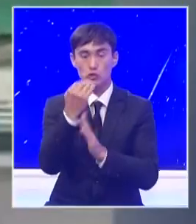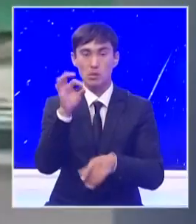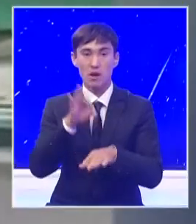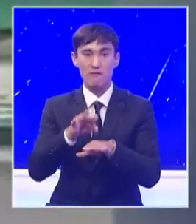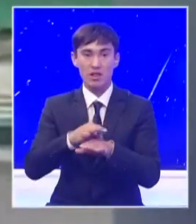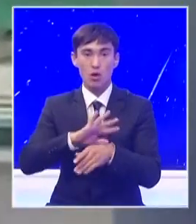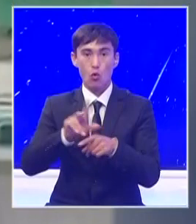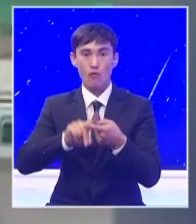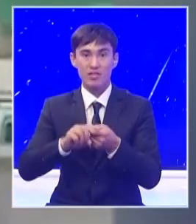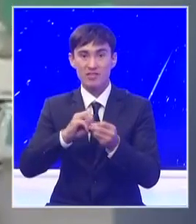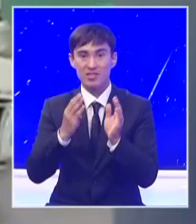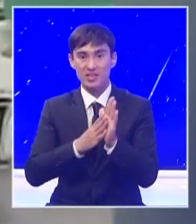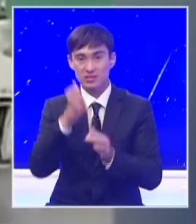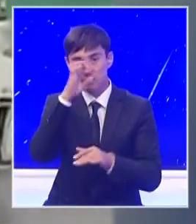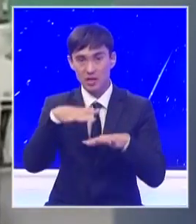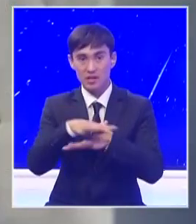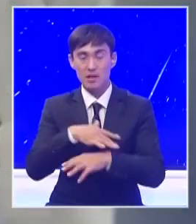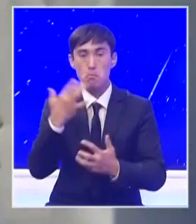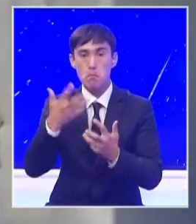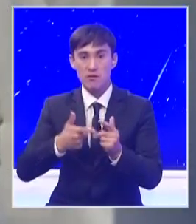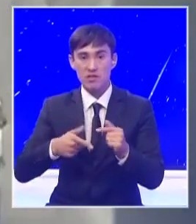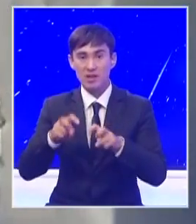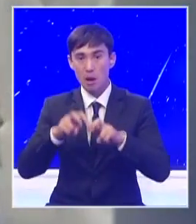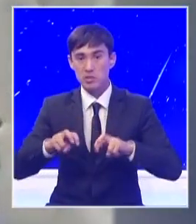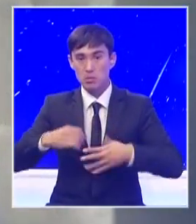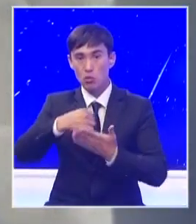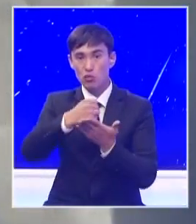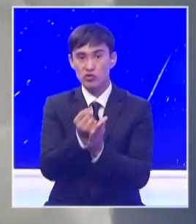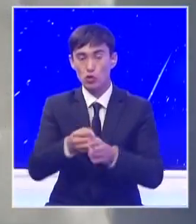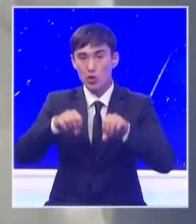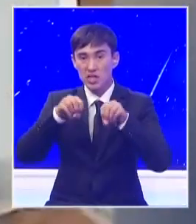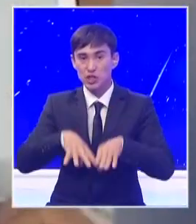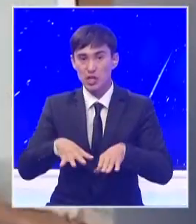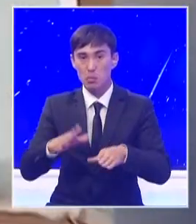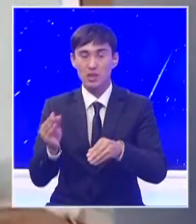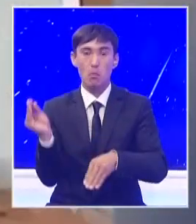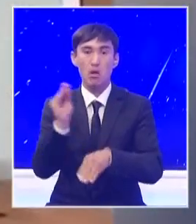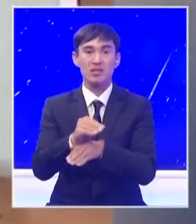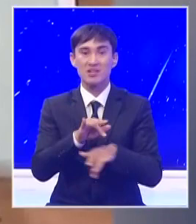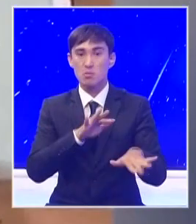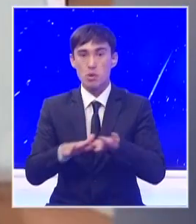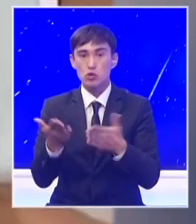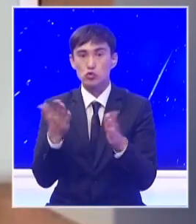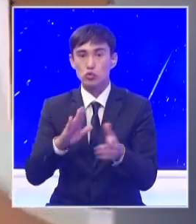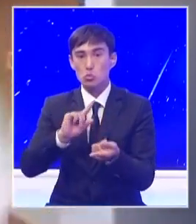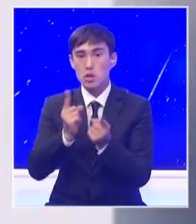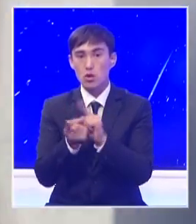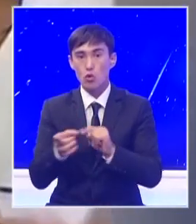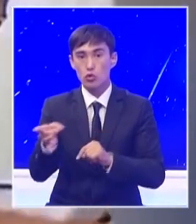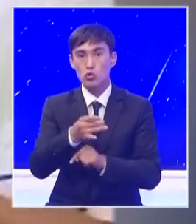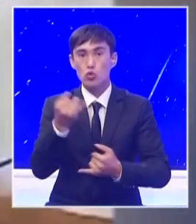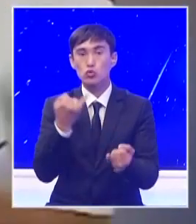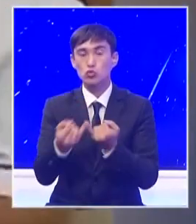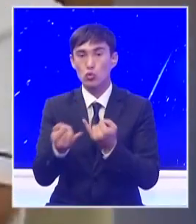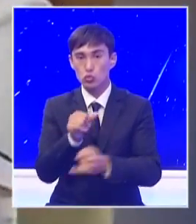заболеваемости COVID-19 в стране, межведомственной комиссией было утверждено решение о принятии дополнительных мер в случае перехода регионов в